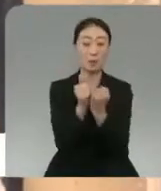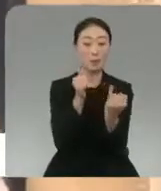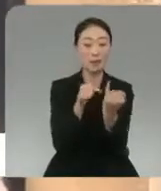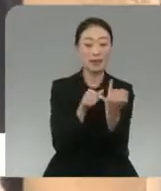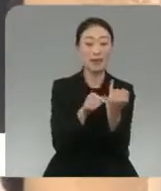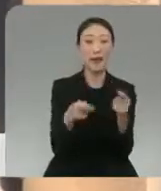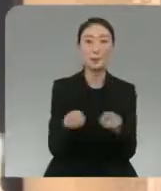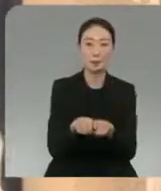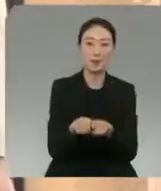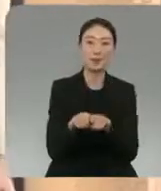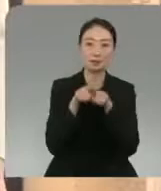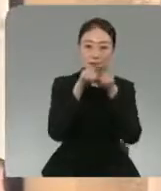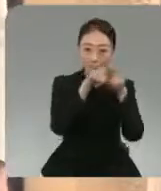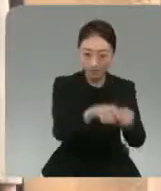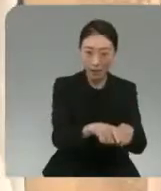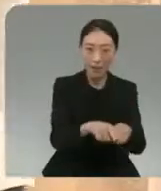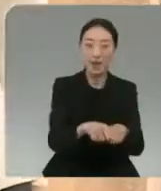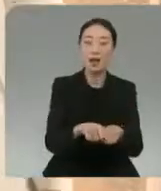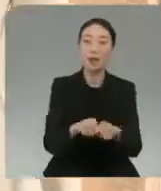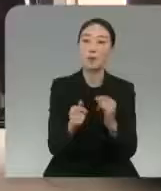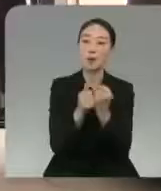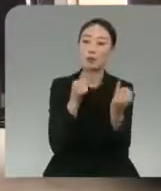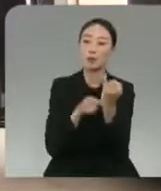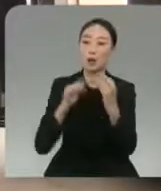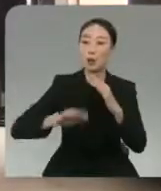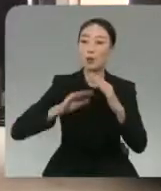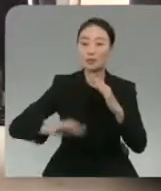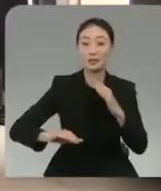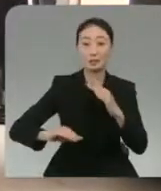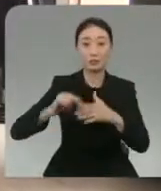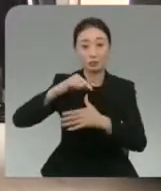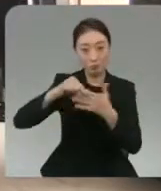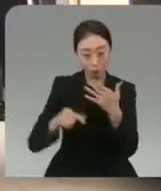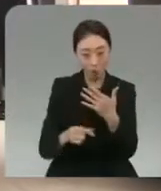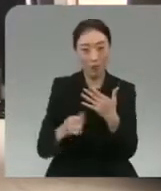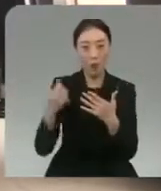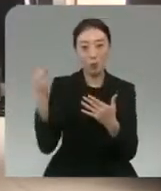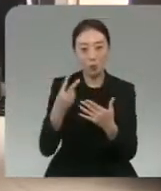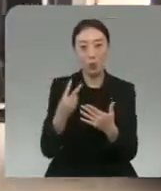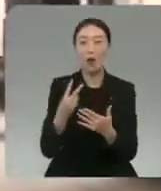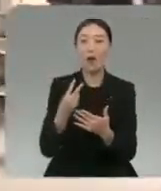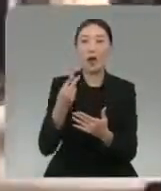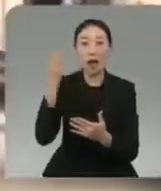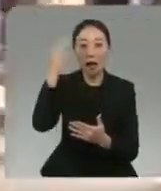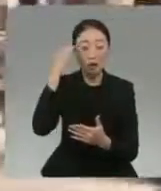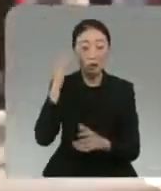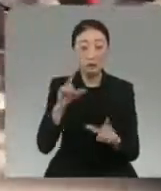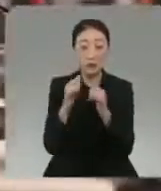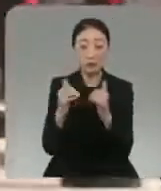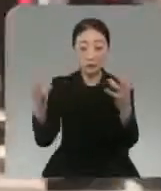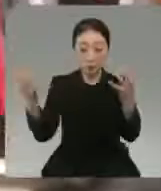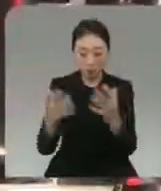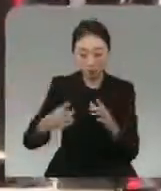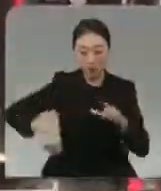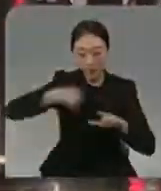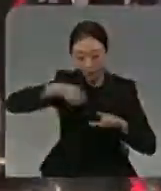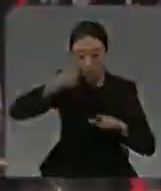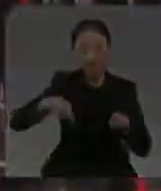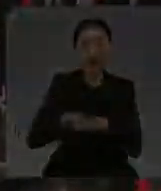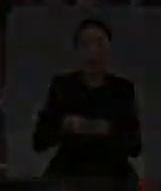24 tháng 6 tổng thống Dương cho biết sẽ trao đổi về các vấn đề đa dạng tại hội nghị nato trong đó có cả vấn đề xuất khẩu Nếu xét thấy cần